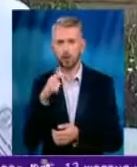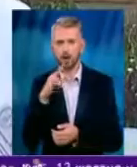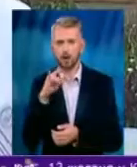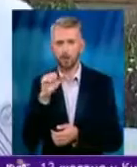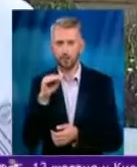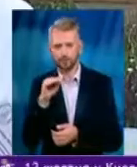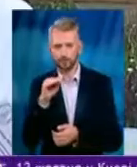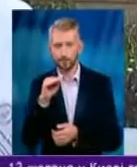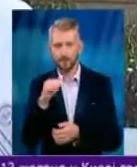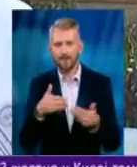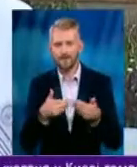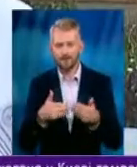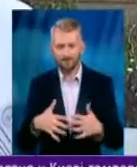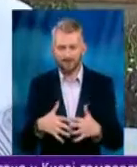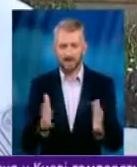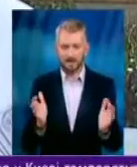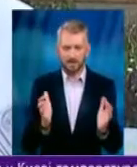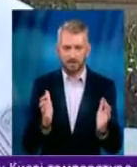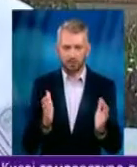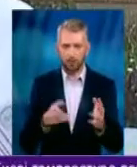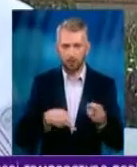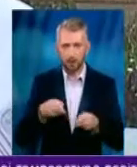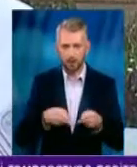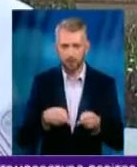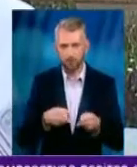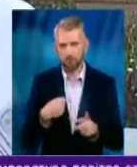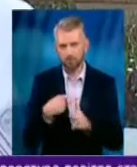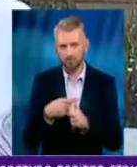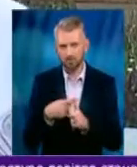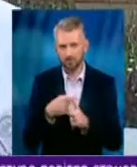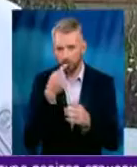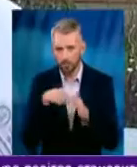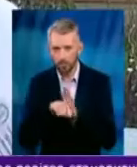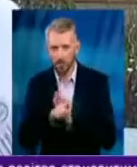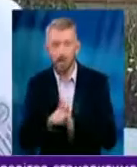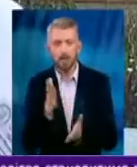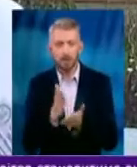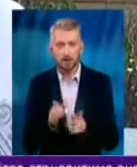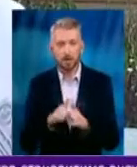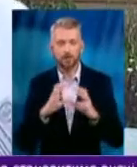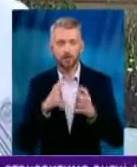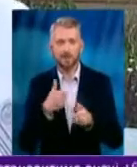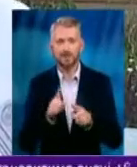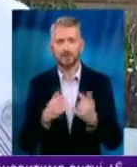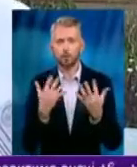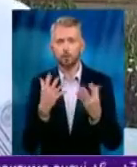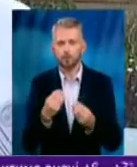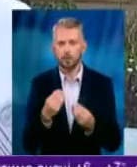ангіографу. Тобто відкриті плюс рентгеноваскулярні втручання. Є такі і в світі це... На сьогоднішній день